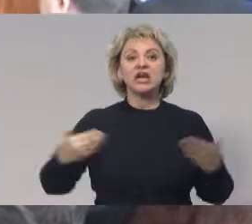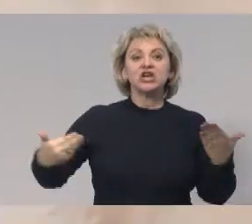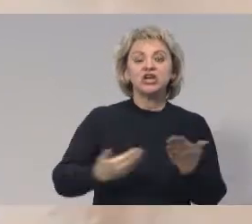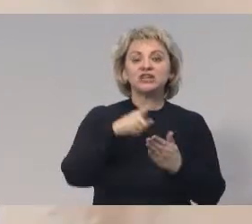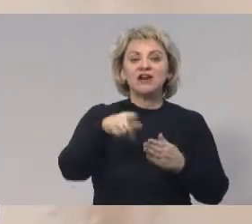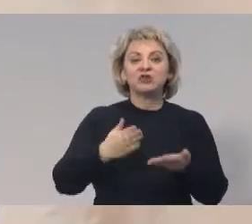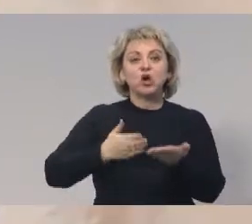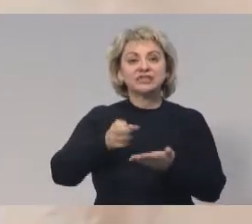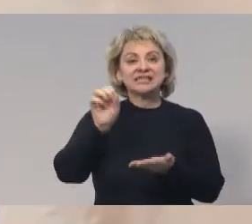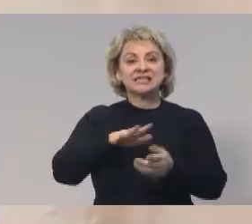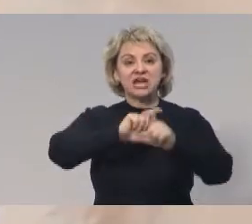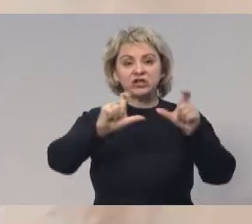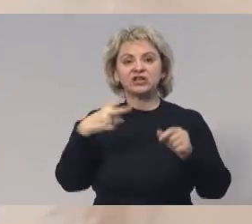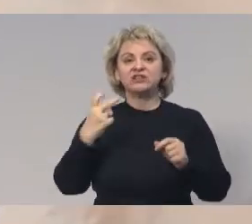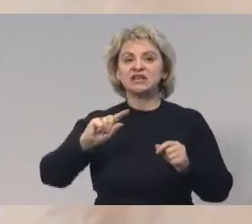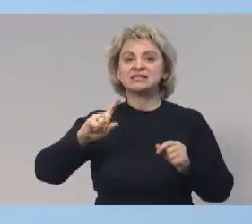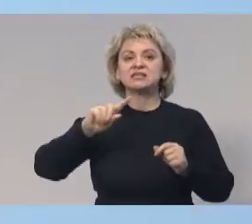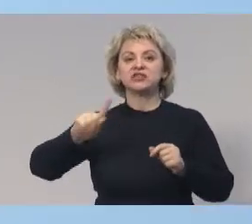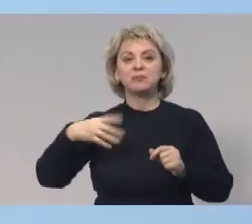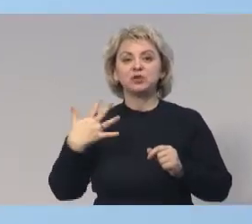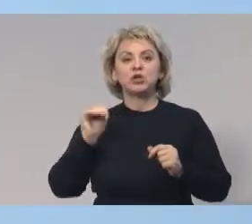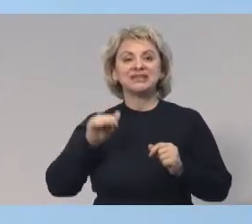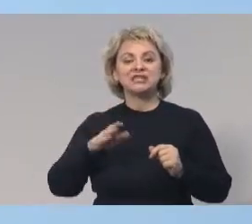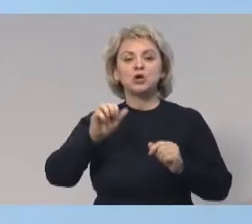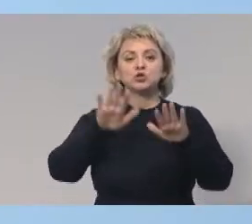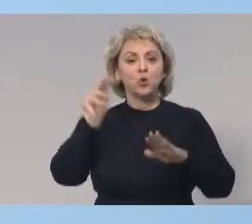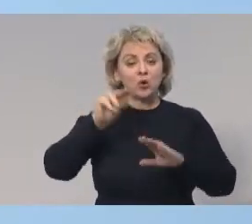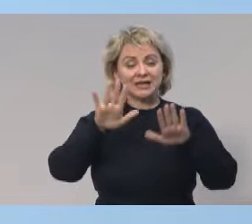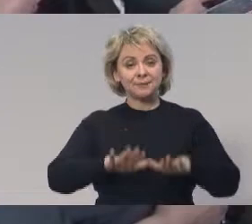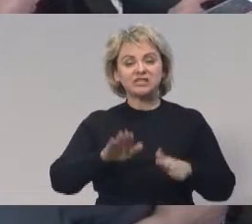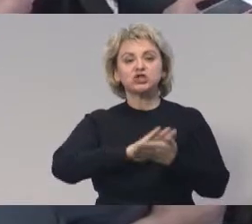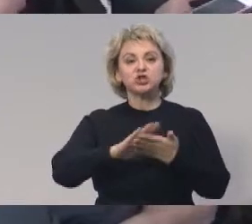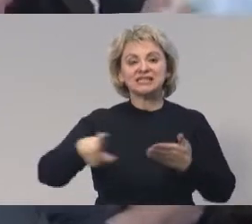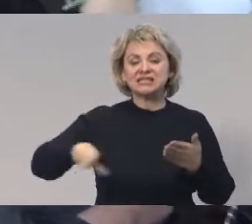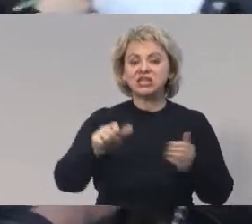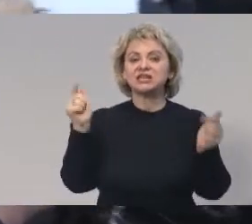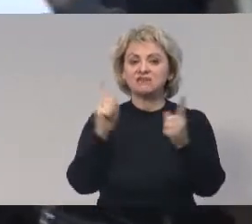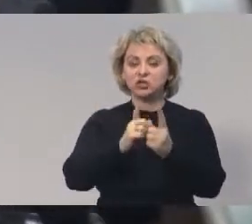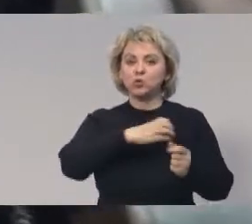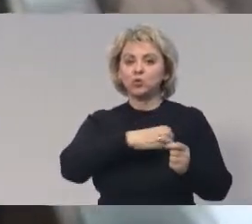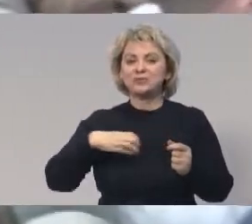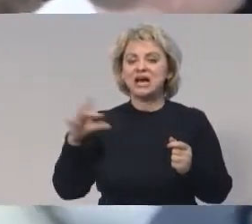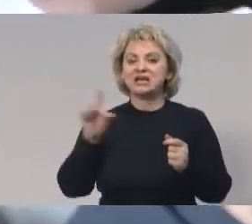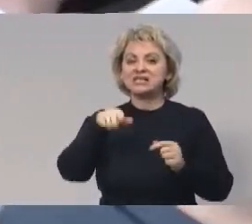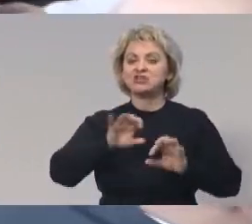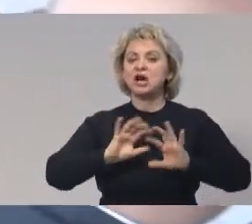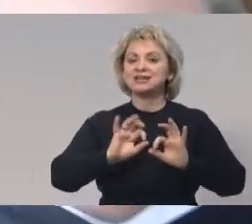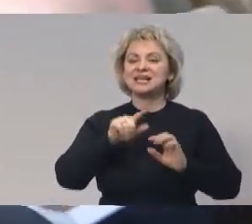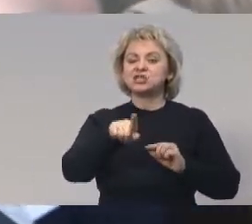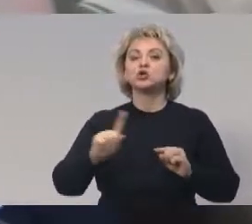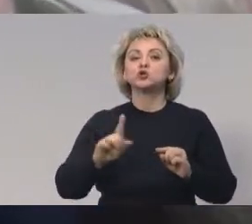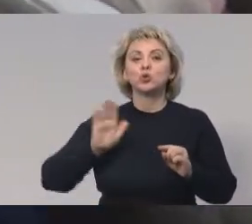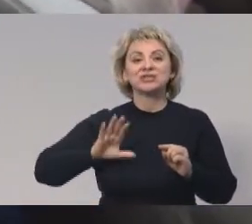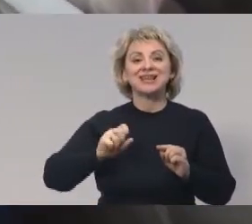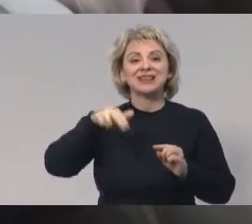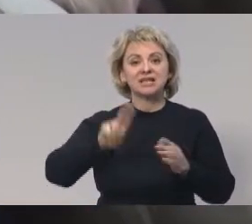Инновационный хирургический центр, 2500 школьных мест, чистый Темирник. На встрече с губернатором ростовчанам рассказали, чего ждать